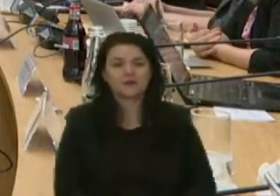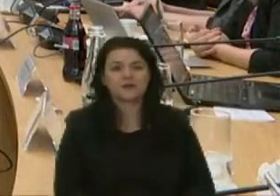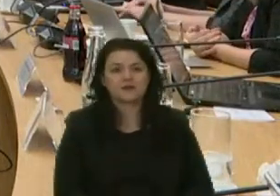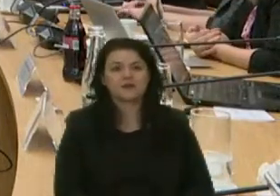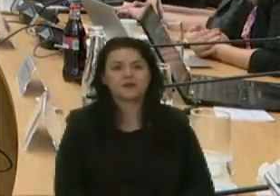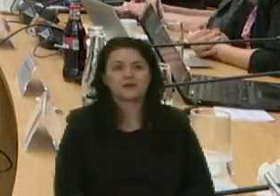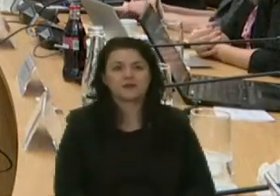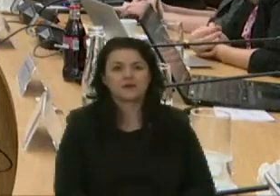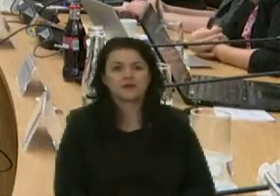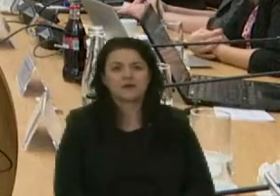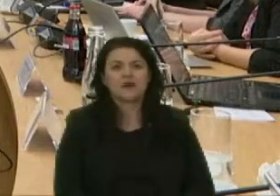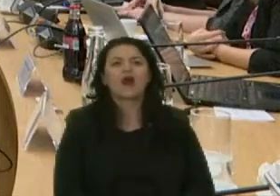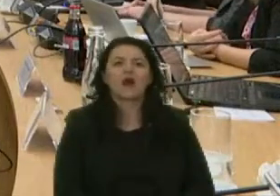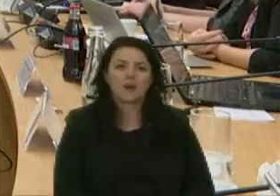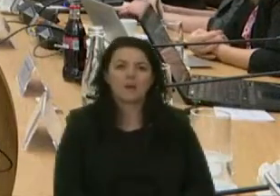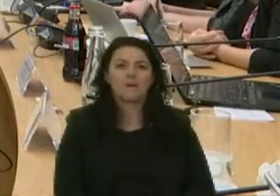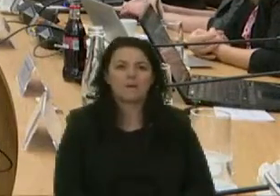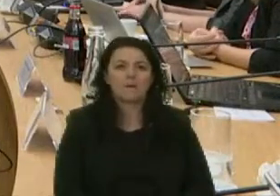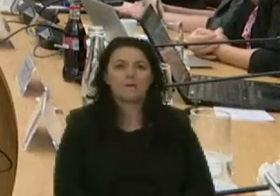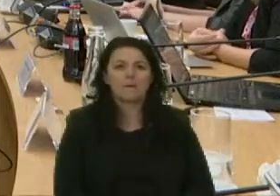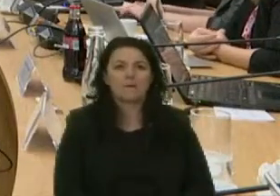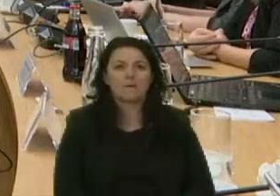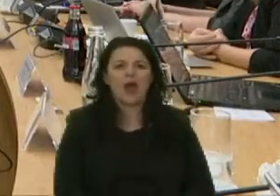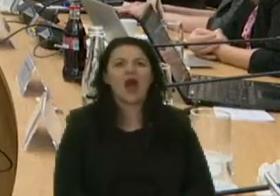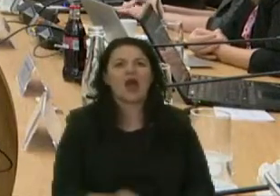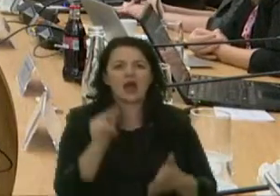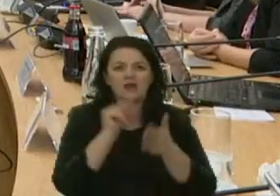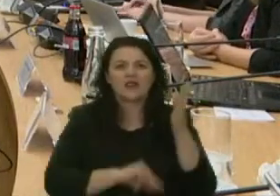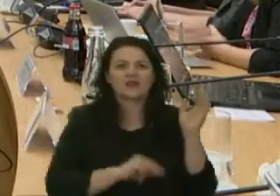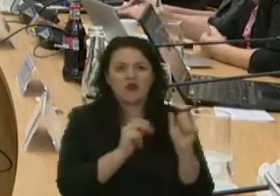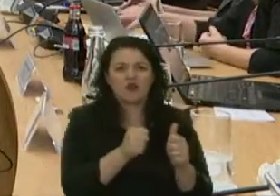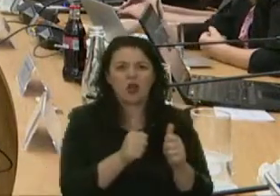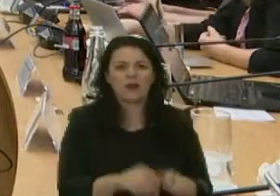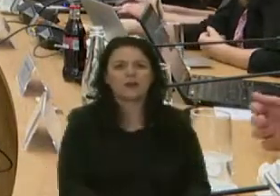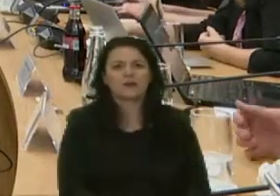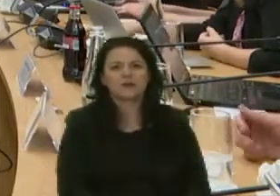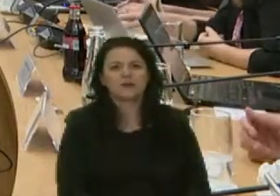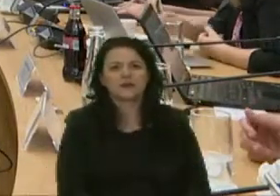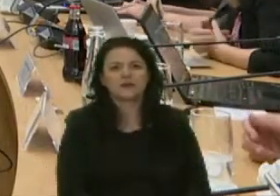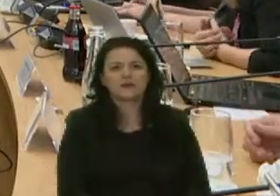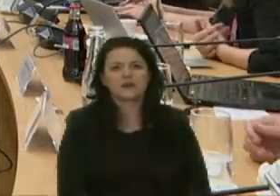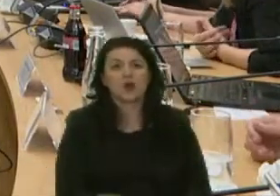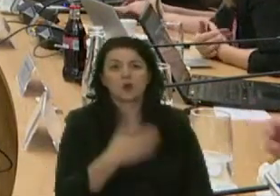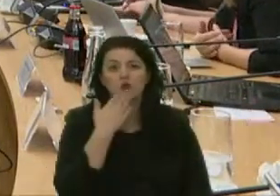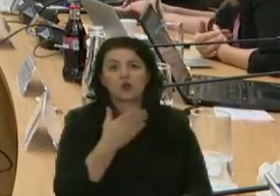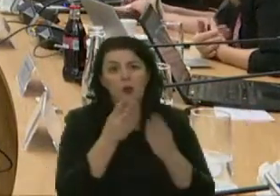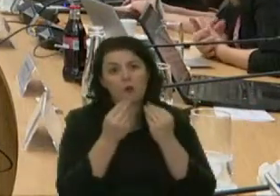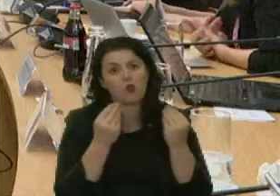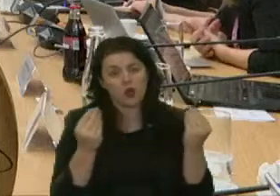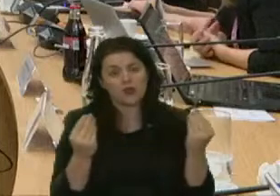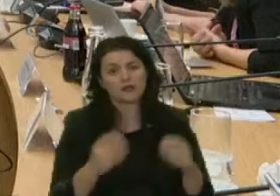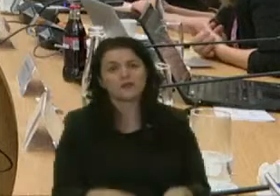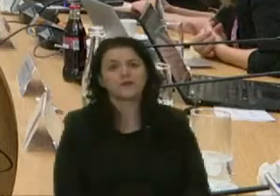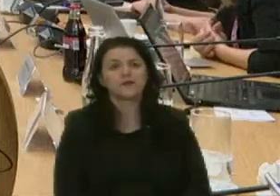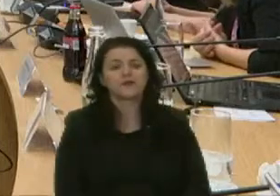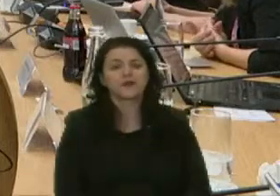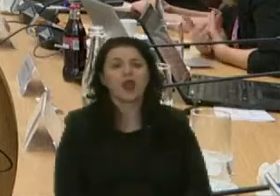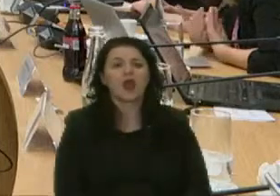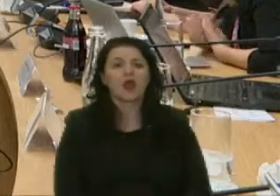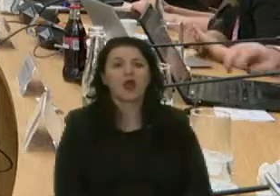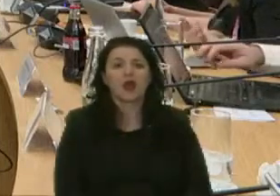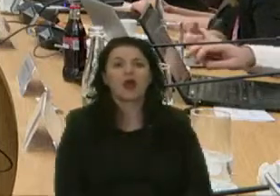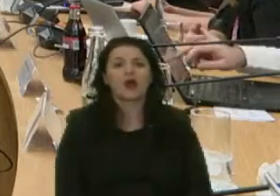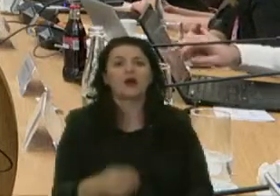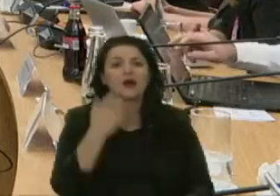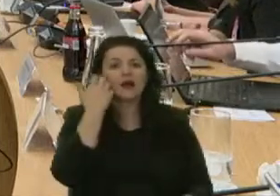3 proiectul 32 aviz favorabil vă rog doamna consilier Mulțumesc foarte mult așa cum așa cum am mai spus atunci